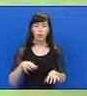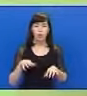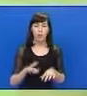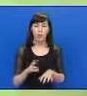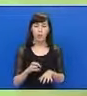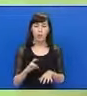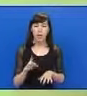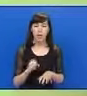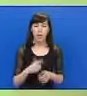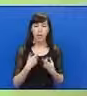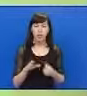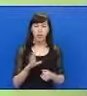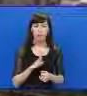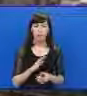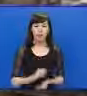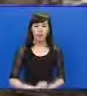Марат Қарабаев мәлімдеді.